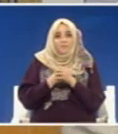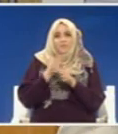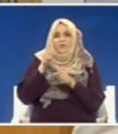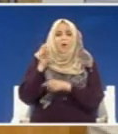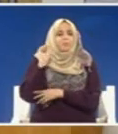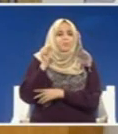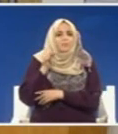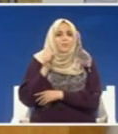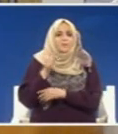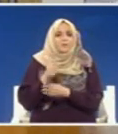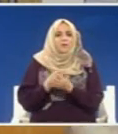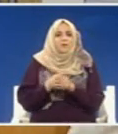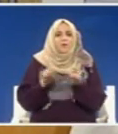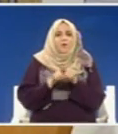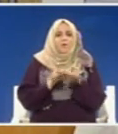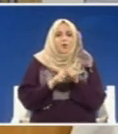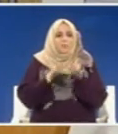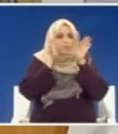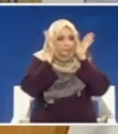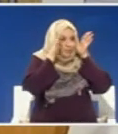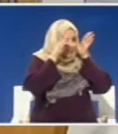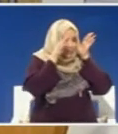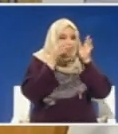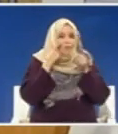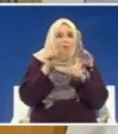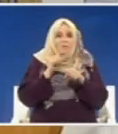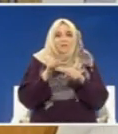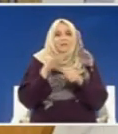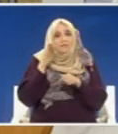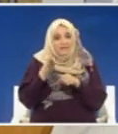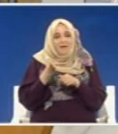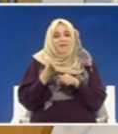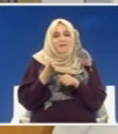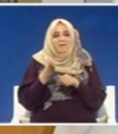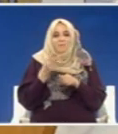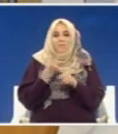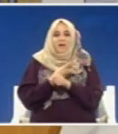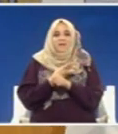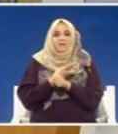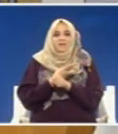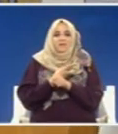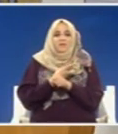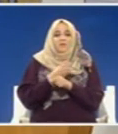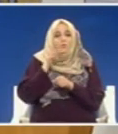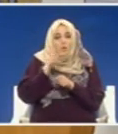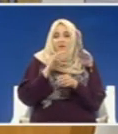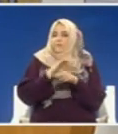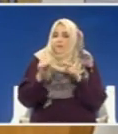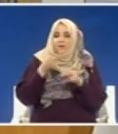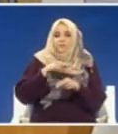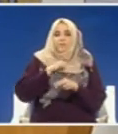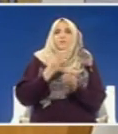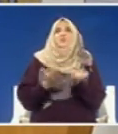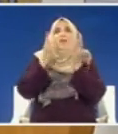وتهملينه وتغضين عنه الطرف وكأنك ما شفتيش، هذا هو الخذلان. فإذا أدي واجبك